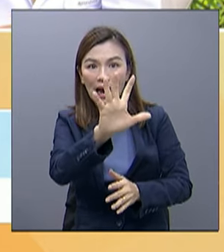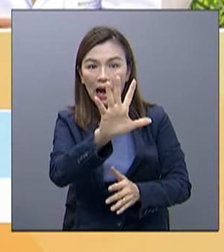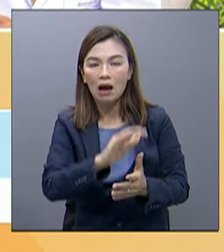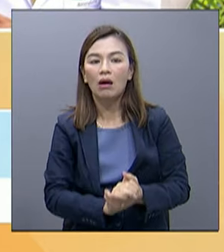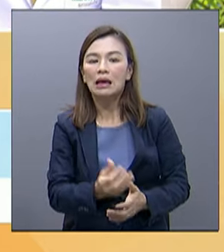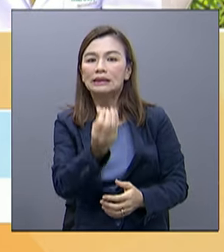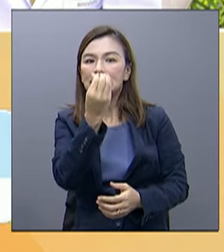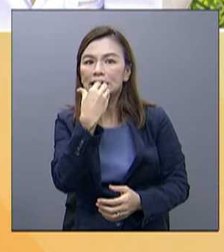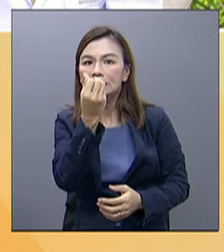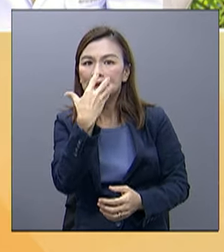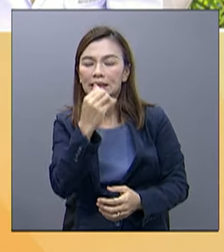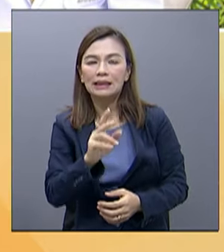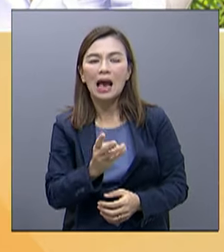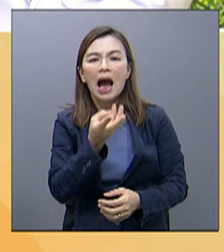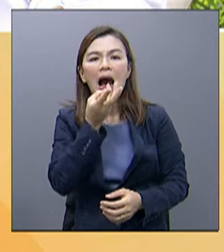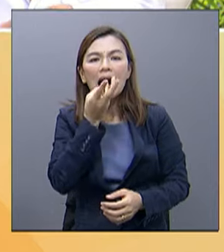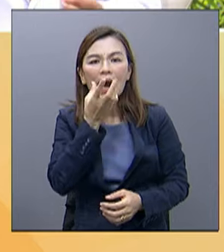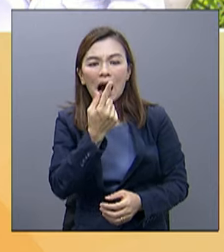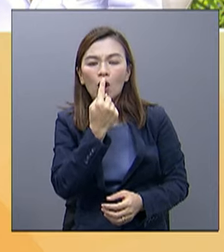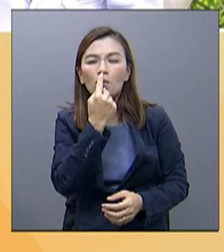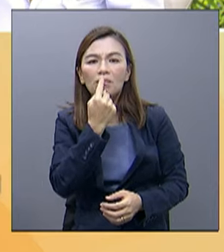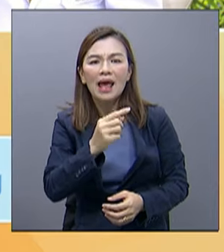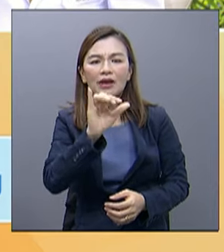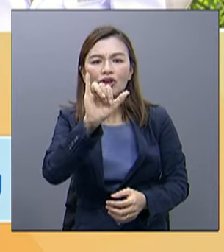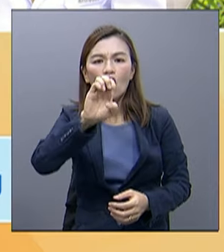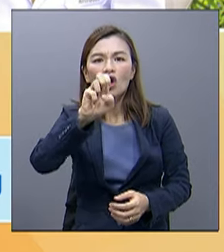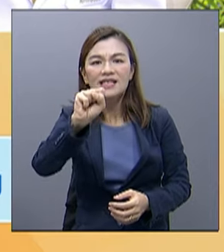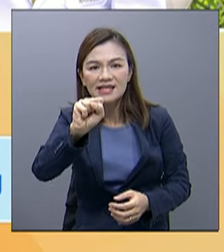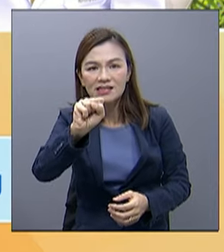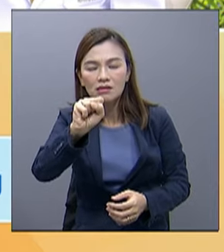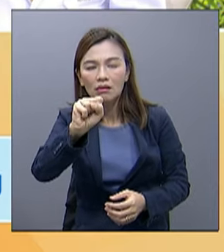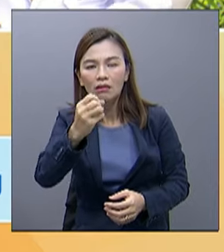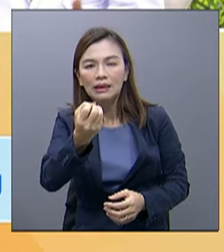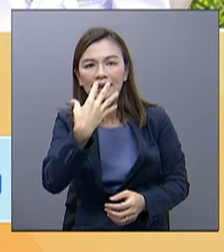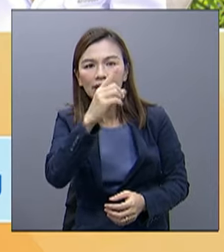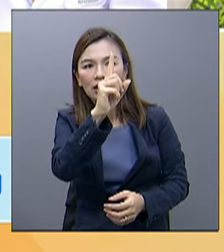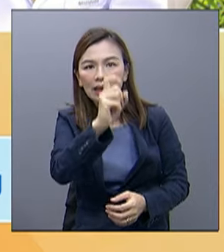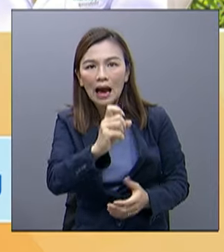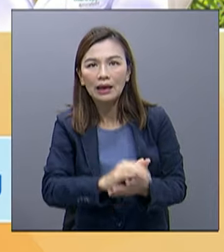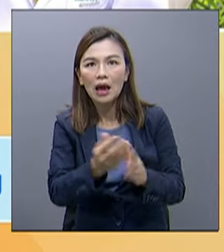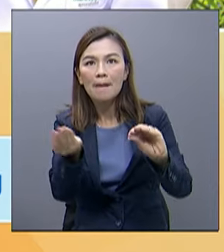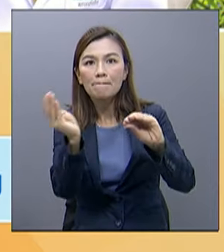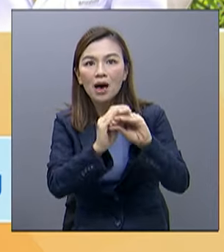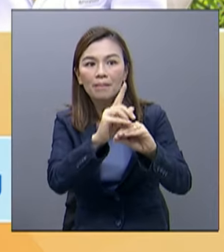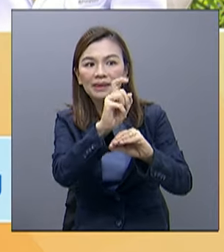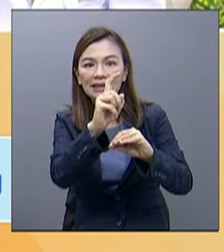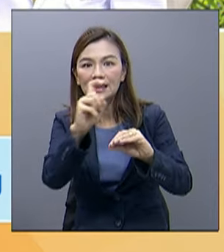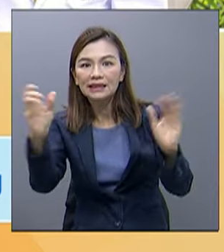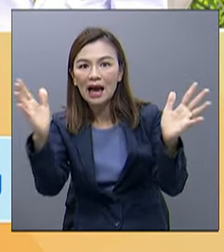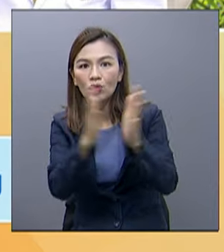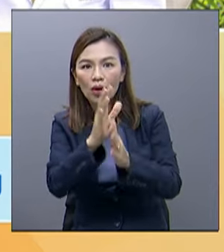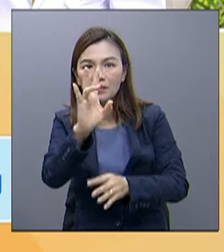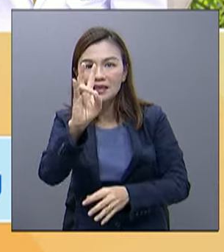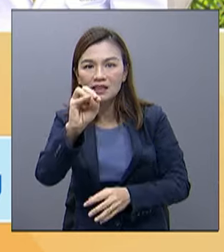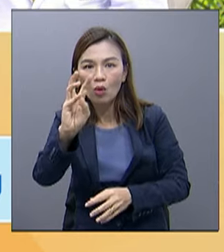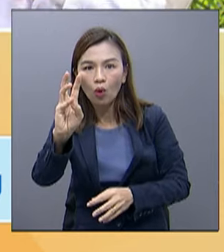มีข้าวยิสแดนเป็นส่วนประกอบครับนะครับแล้วเมื่อเดือนที่แล้วก็ออกมาอีกว่าเพิ่มเป็น 76คนอืนะครับ